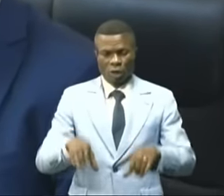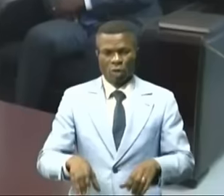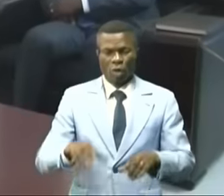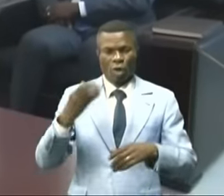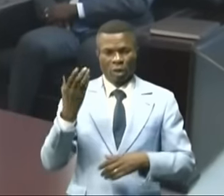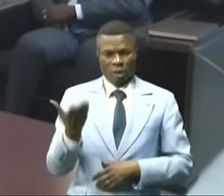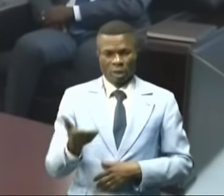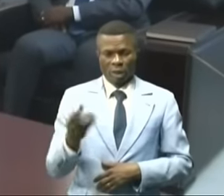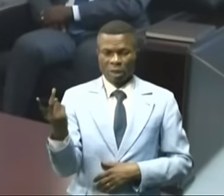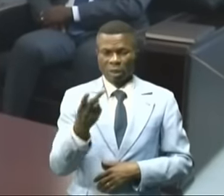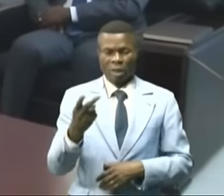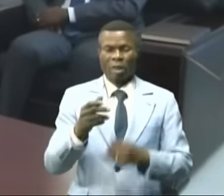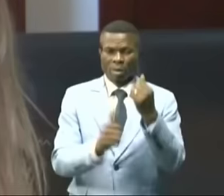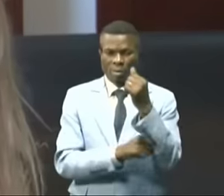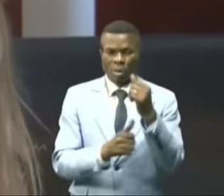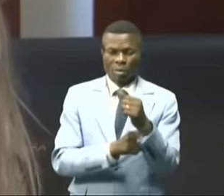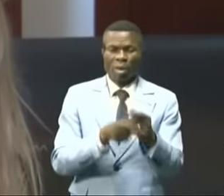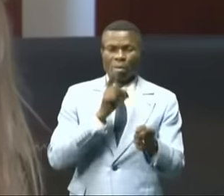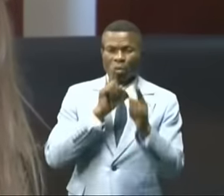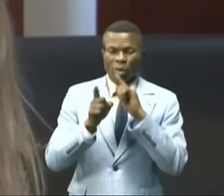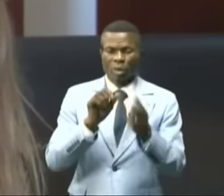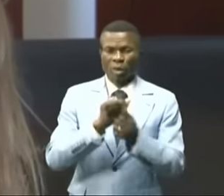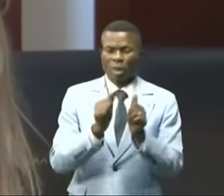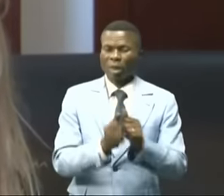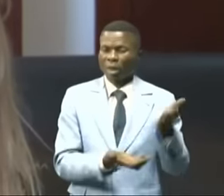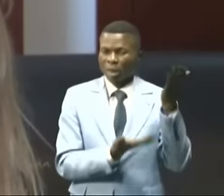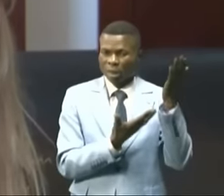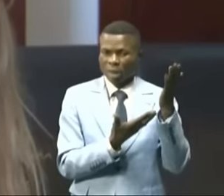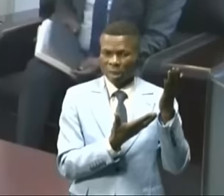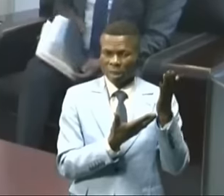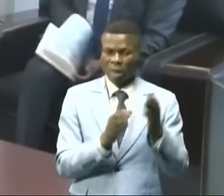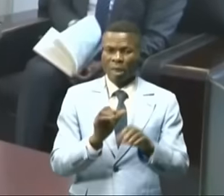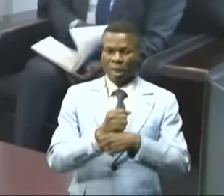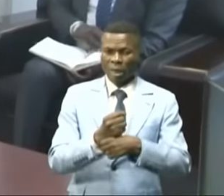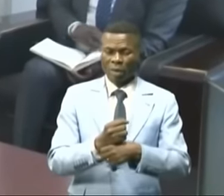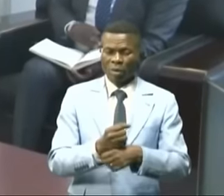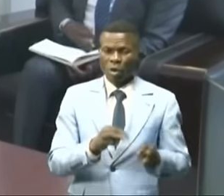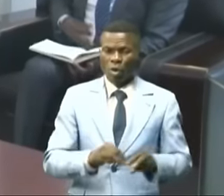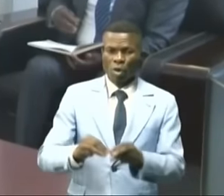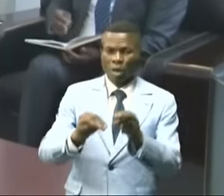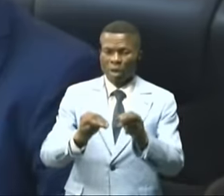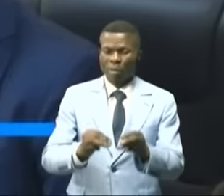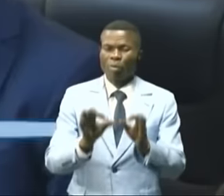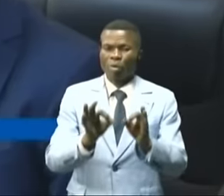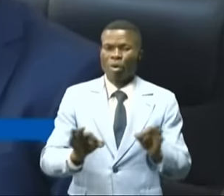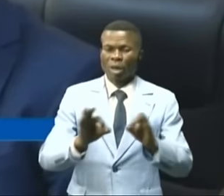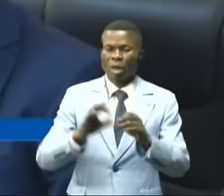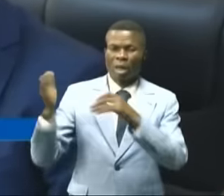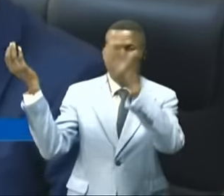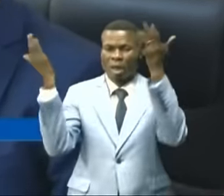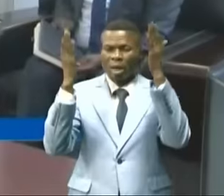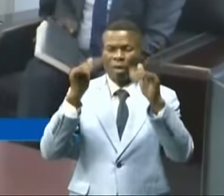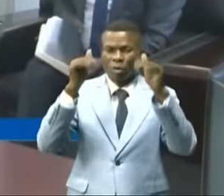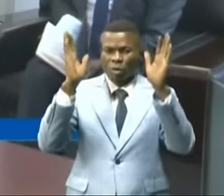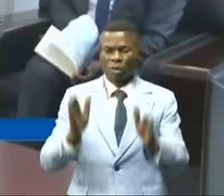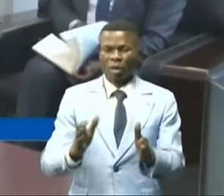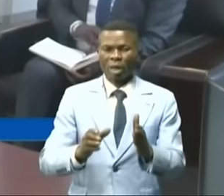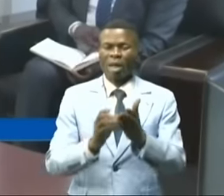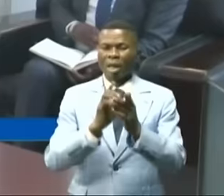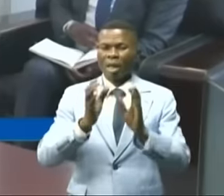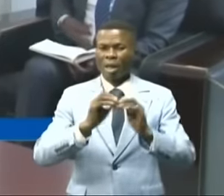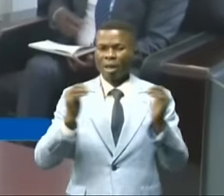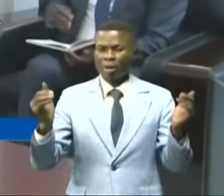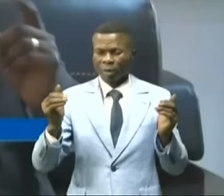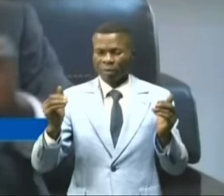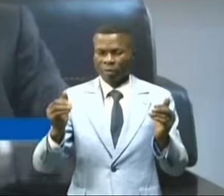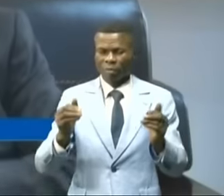deux personnalités ont aussi évoqué la nécessité de la mise en place de stratégies pour faire du commerce extérieur un facteur de paix et